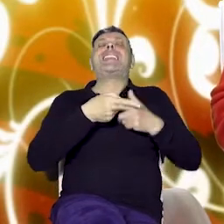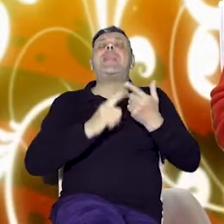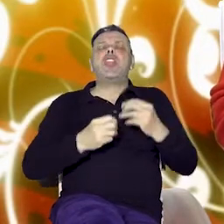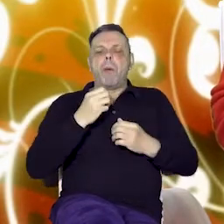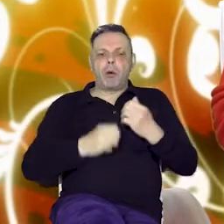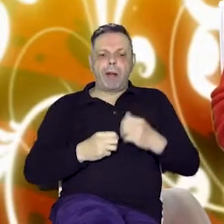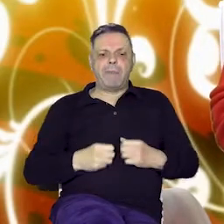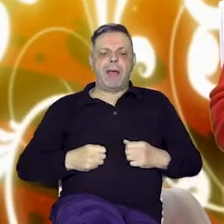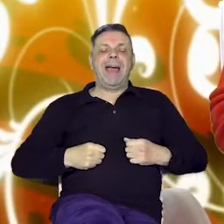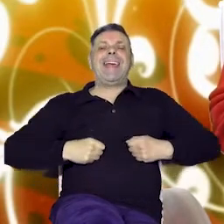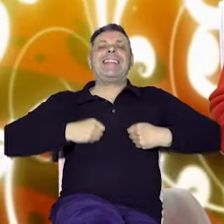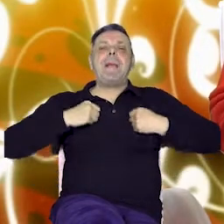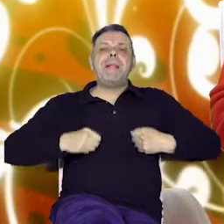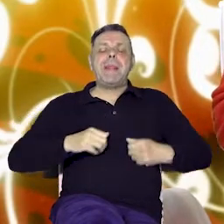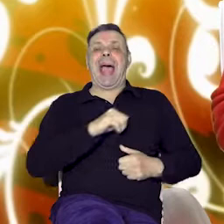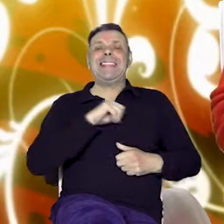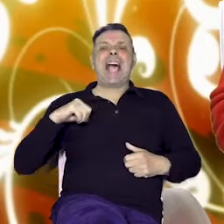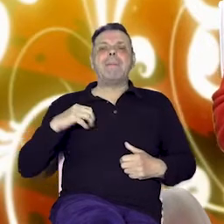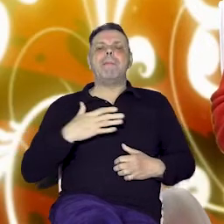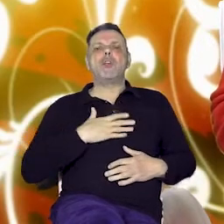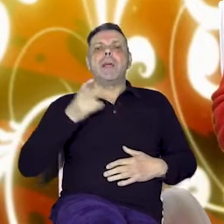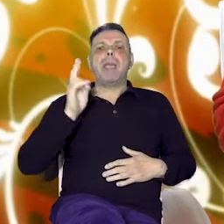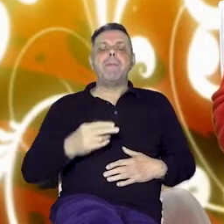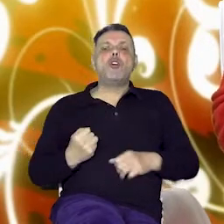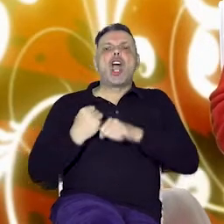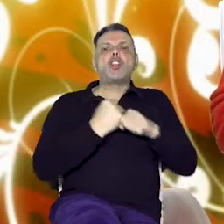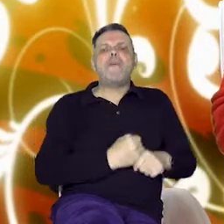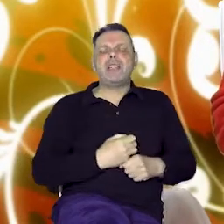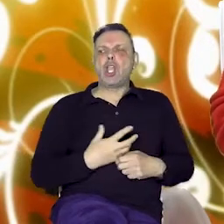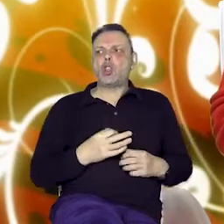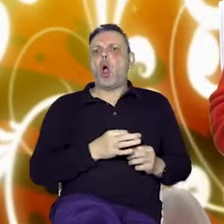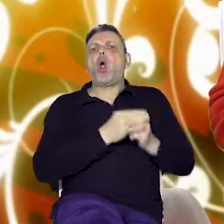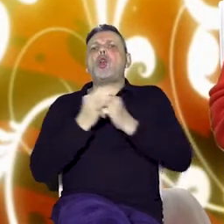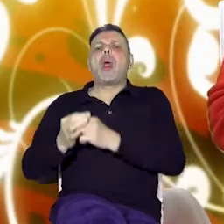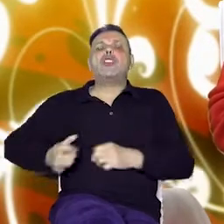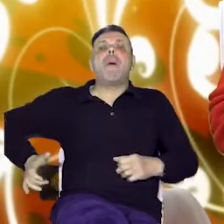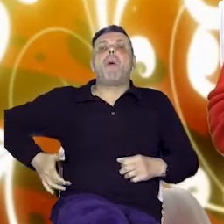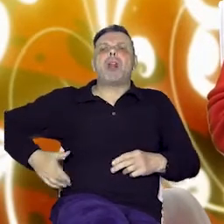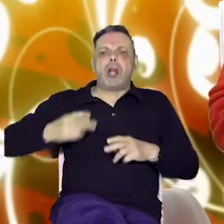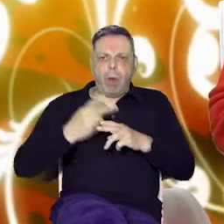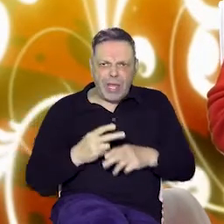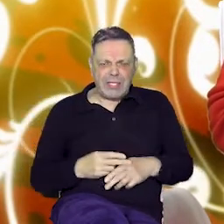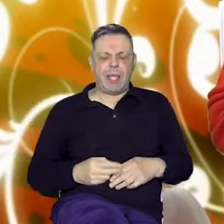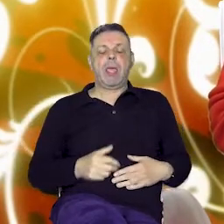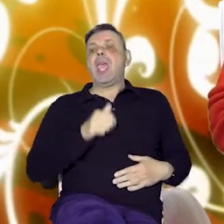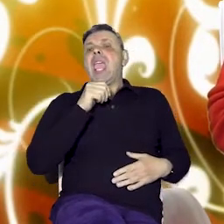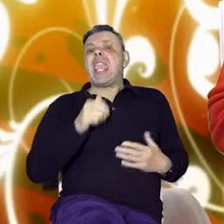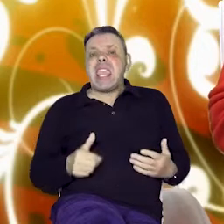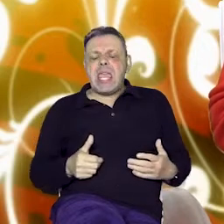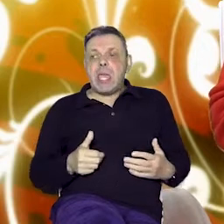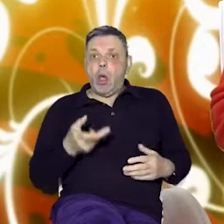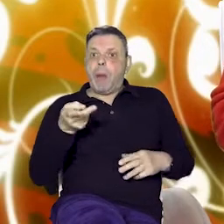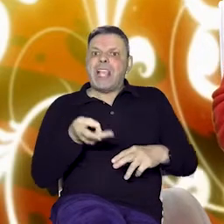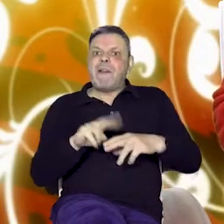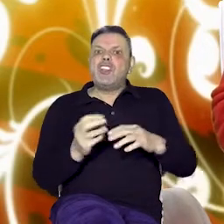Gledajte, debljina sama po sebi može dovesti do kronične bubrežne bolesti i postaje sve češći